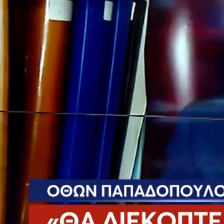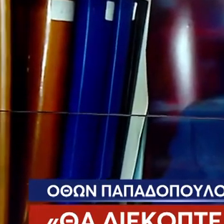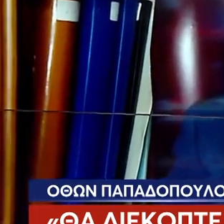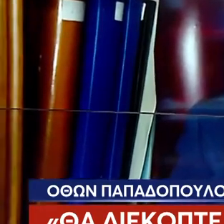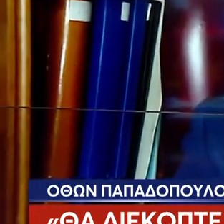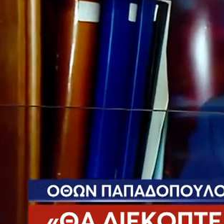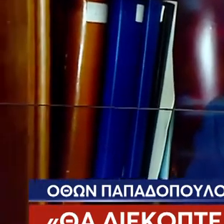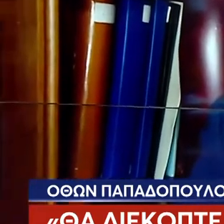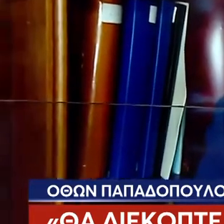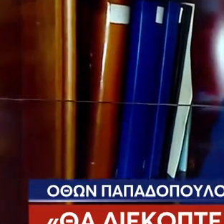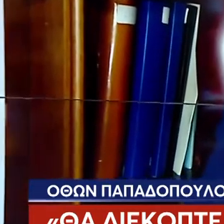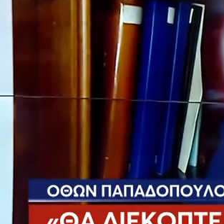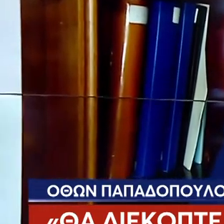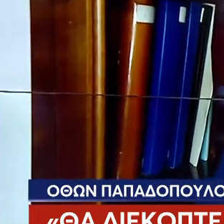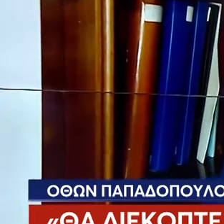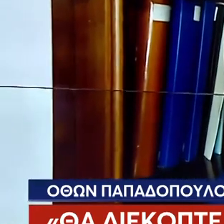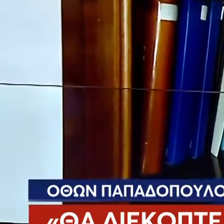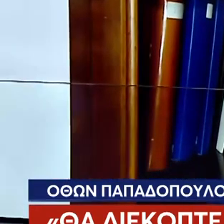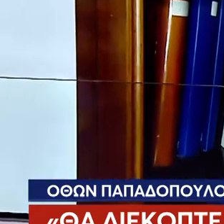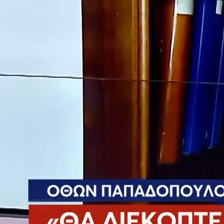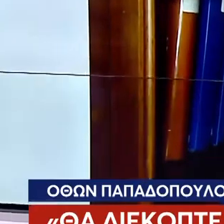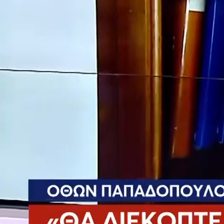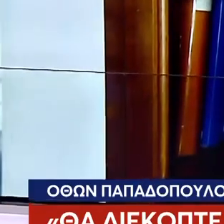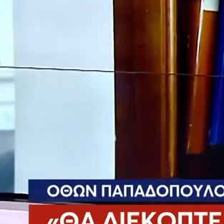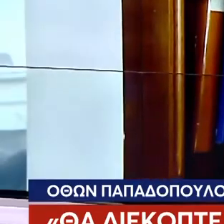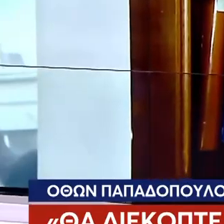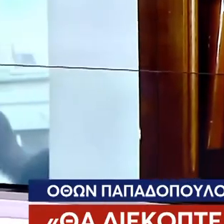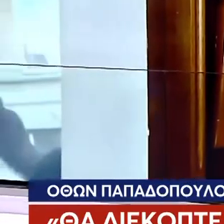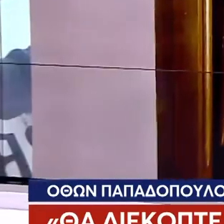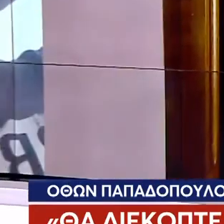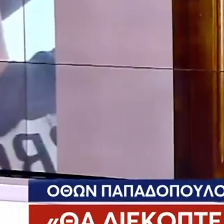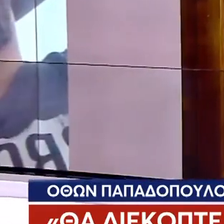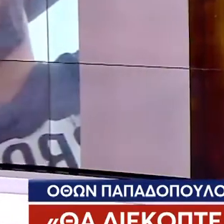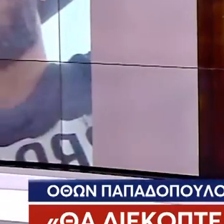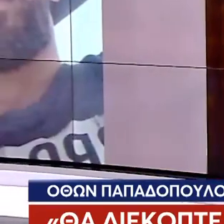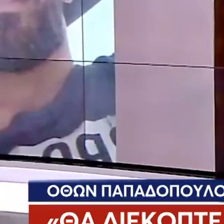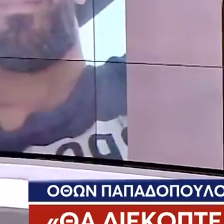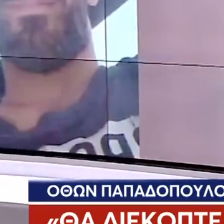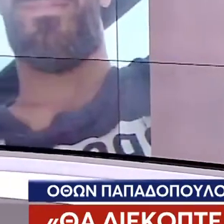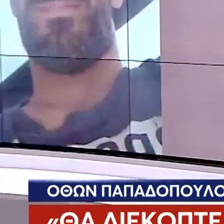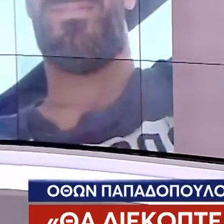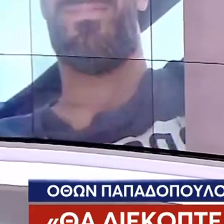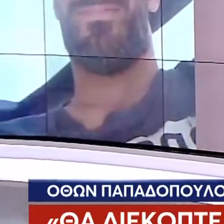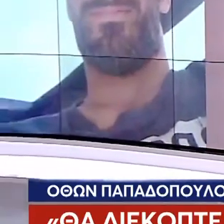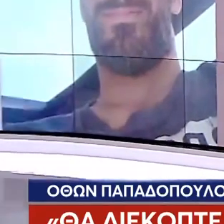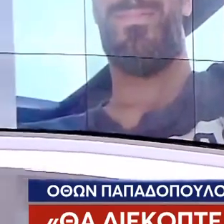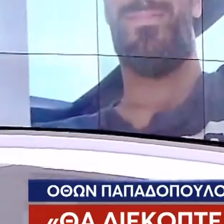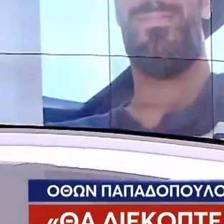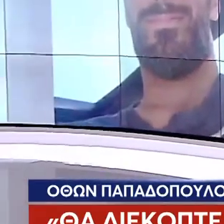την σύντροφό του, τα οποία ήταν μονίμως στο σπίτι μαζί με τα αντικείμενά της. Από δηλαδή, αυτό που λέτε βέβαια καταλαβαίνω,